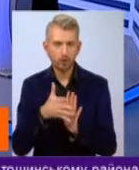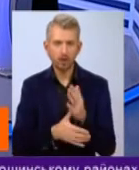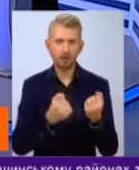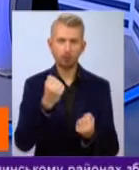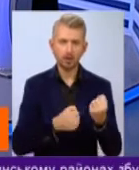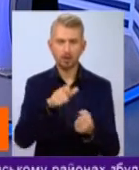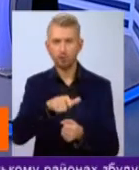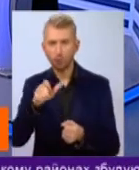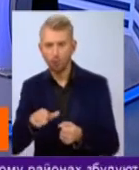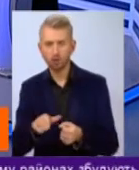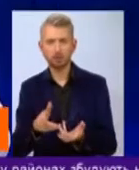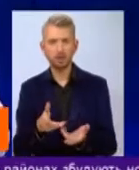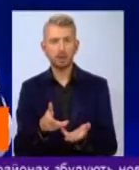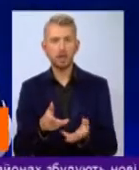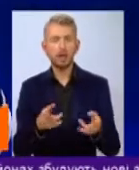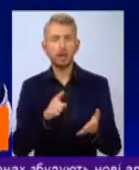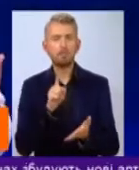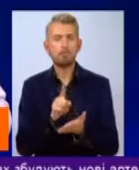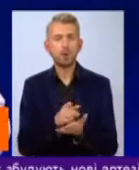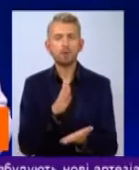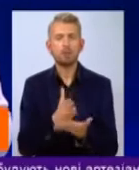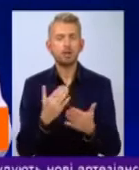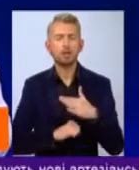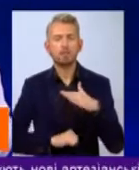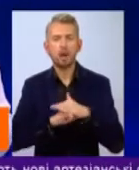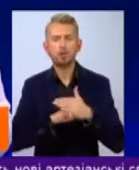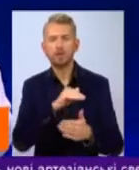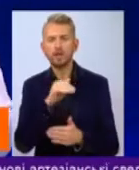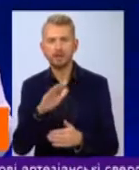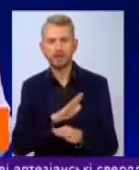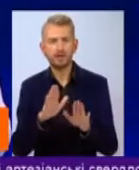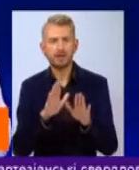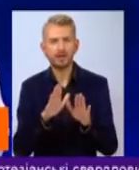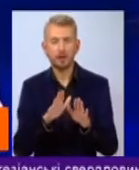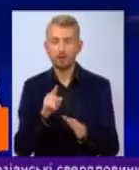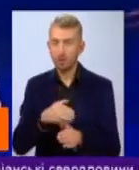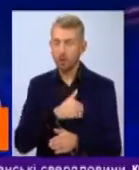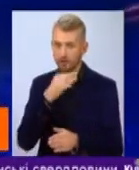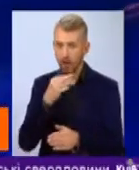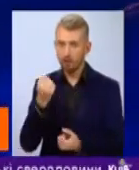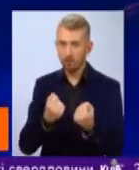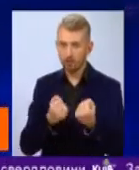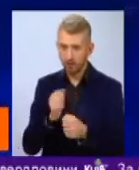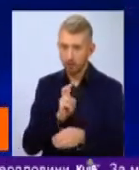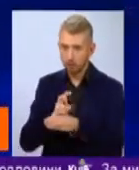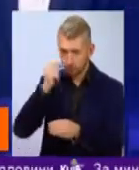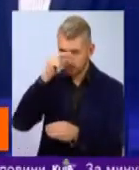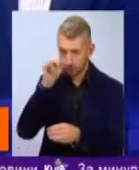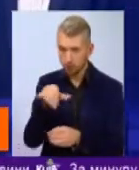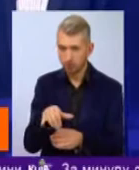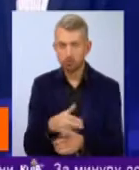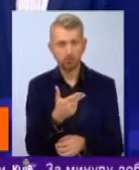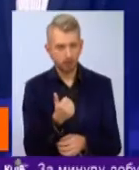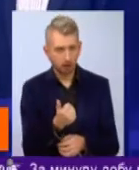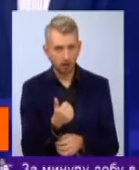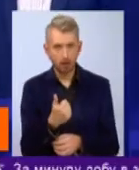з пішоходами і з пасажирами, мають мати якийсь базовий рівень. Не тільки ви хочете сказати, що водії підуть до вас на освітній курс? Так.